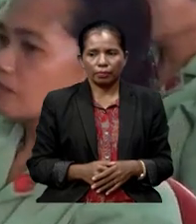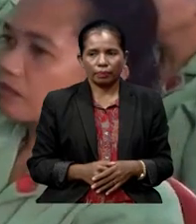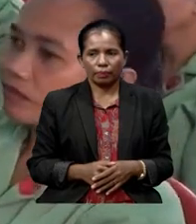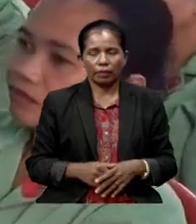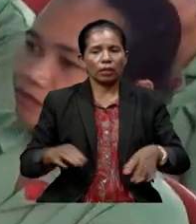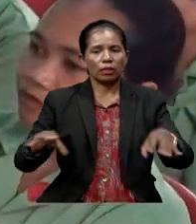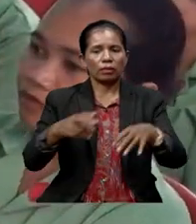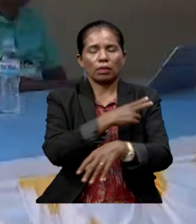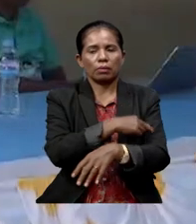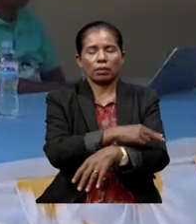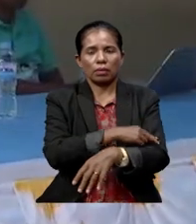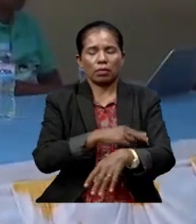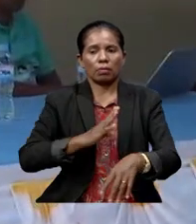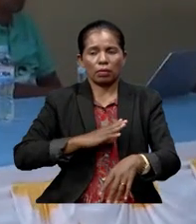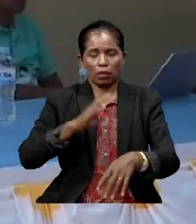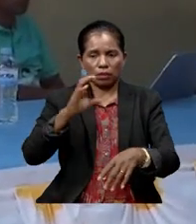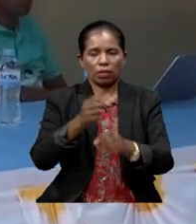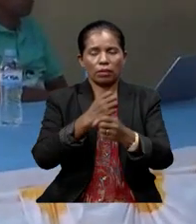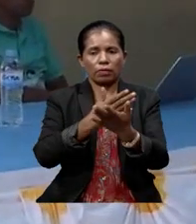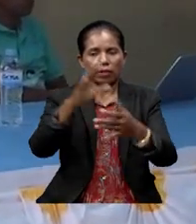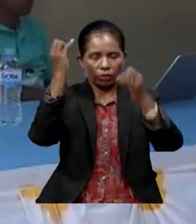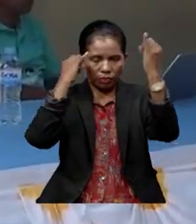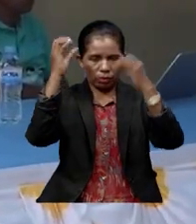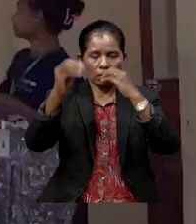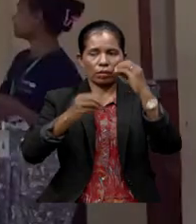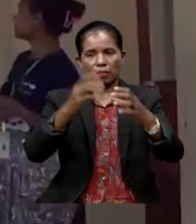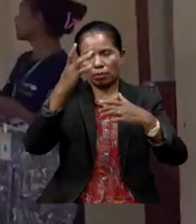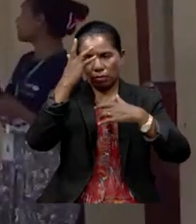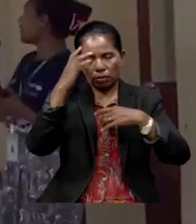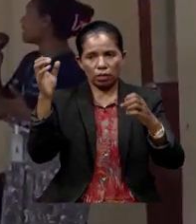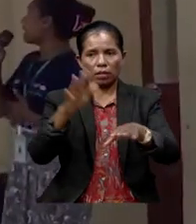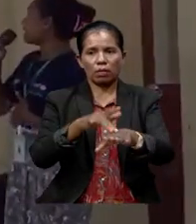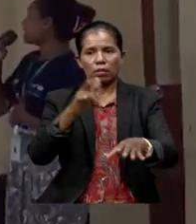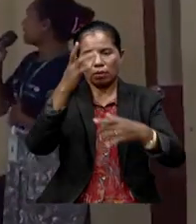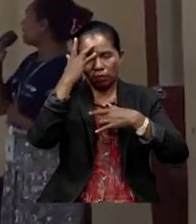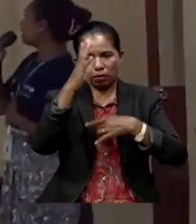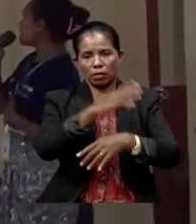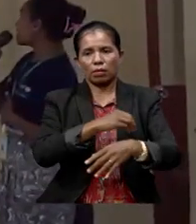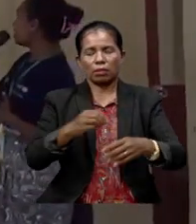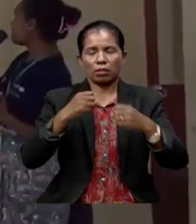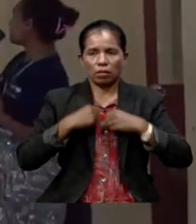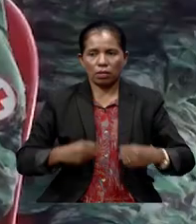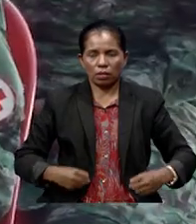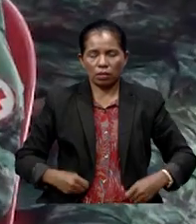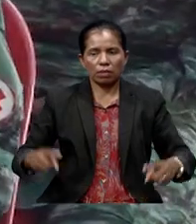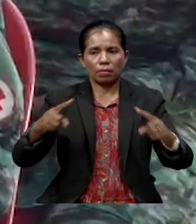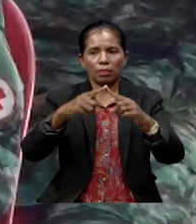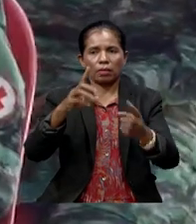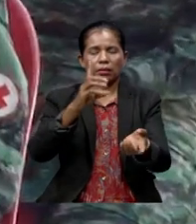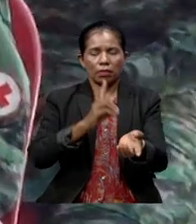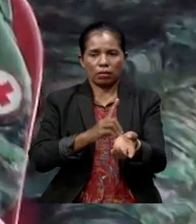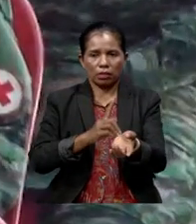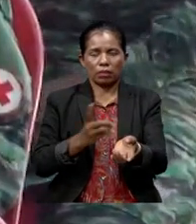Serviço Centro Saúde Tirilolo Baucau halau socialização com a bemores hadaet, moras la hadaet no saúde reprodutiva ba militar feminina